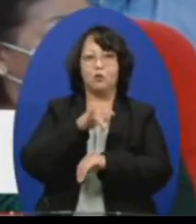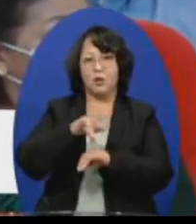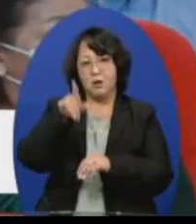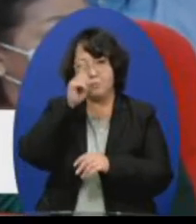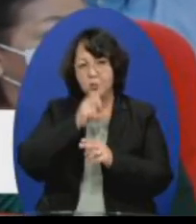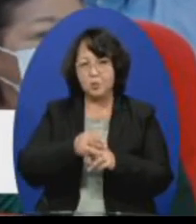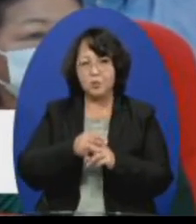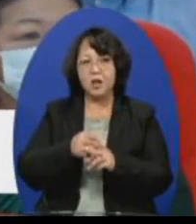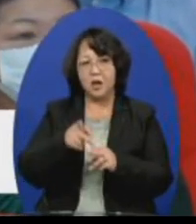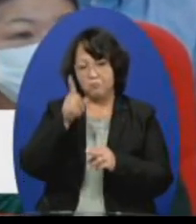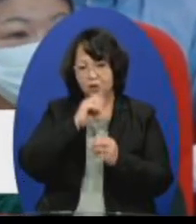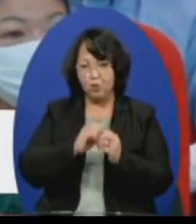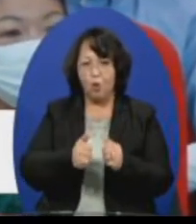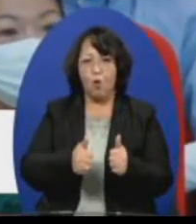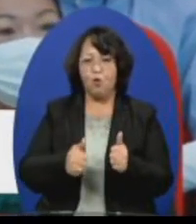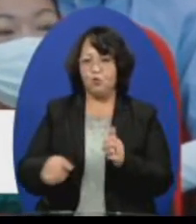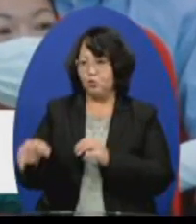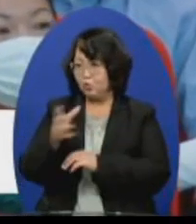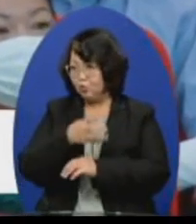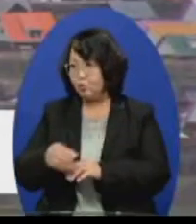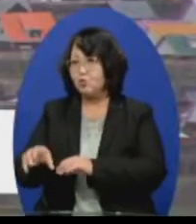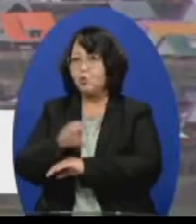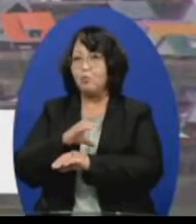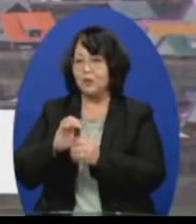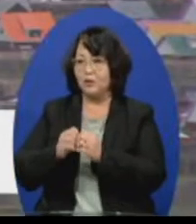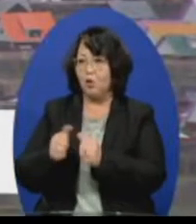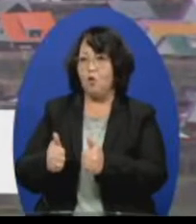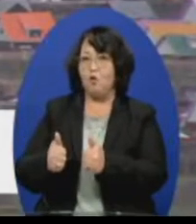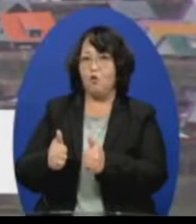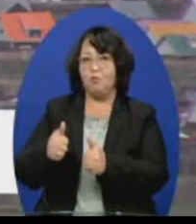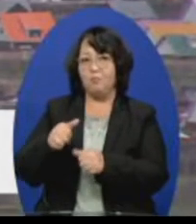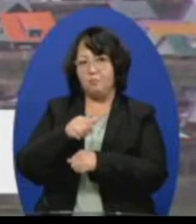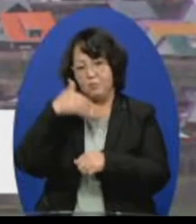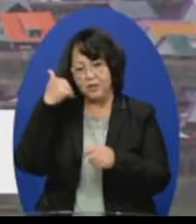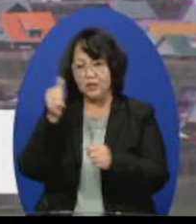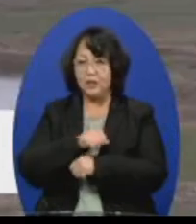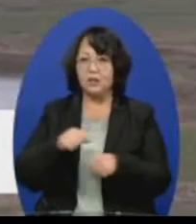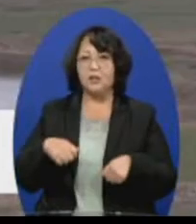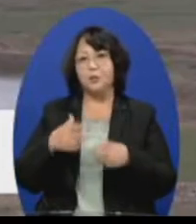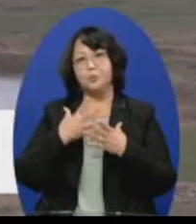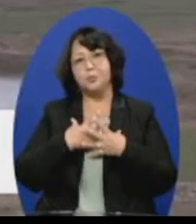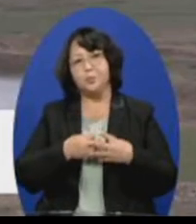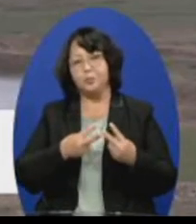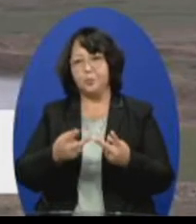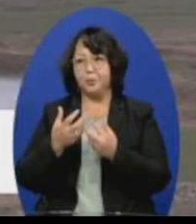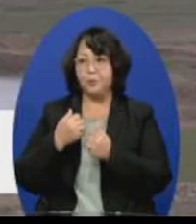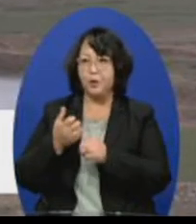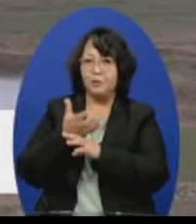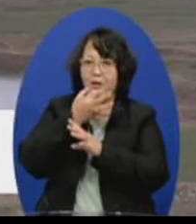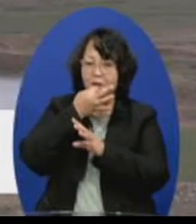эмчилгээ сумандаа хийж чадвал малчид иргэдийн цагийг хэмнэж, цаашлаад эрт илрүүлэг, урьдчилан